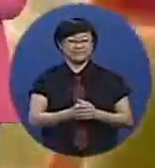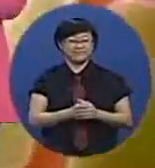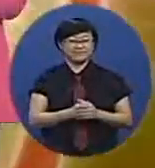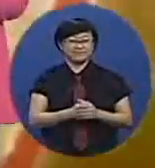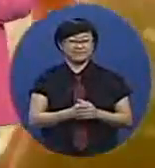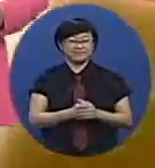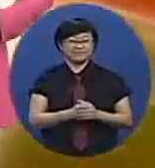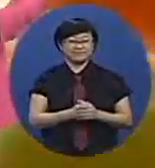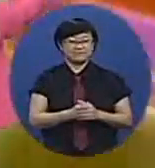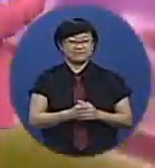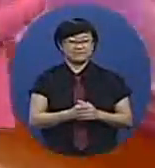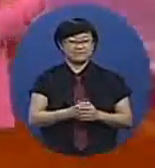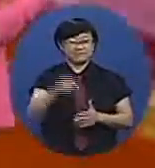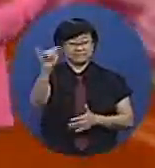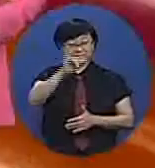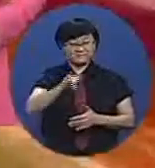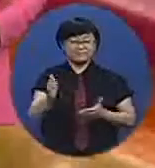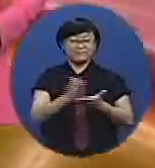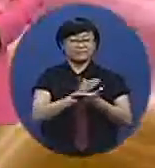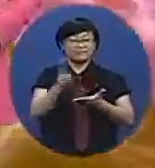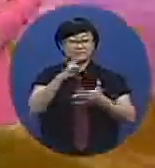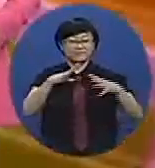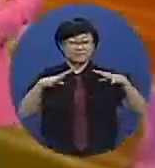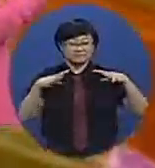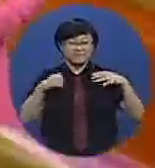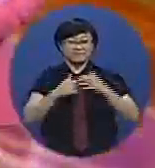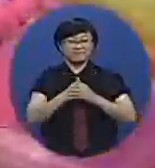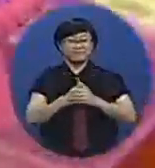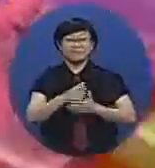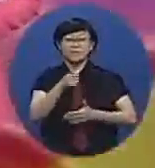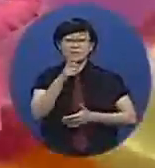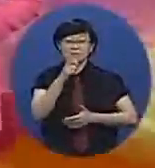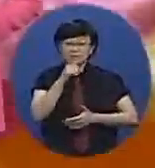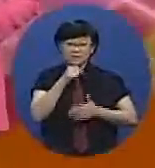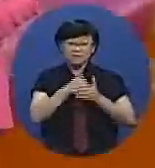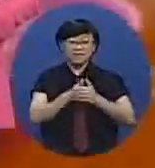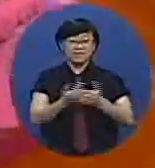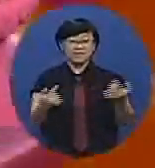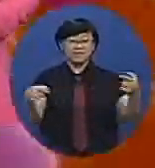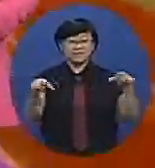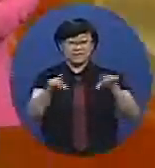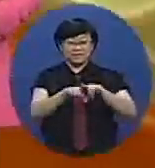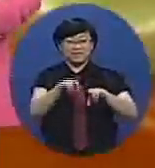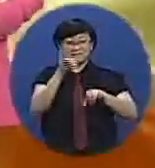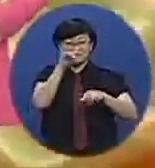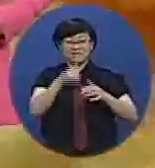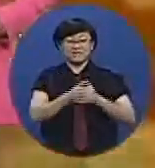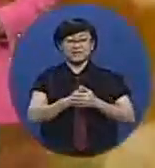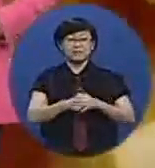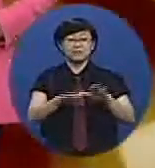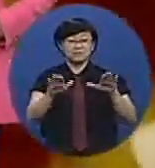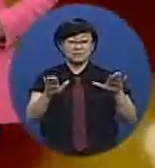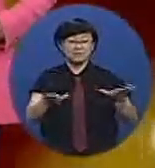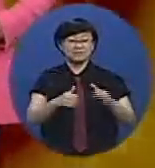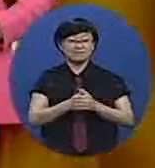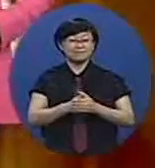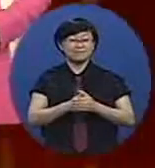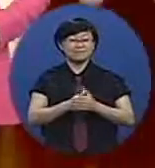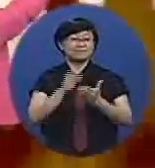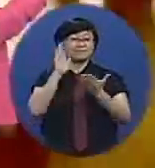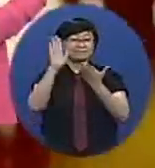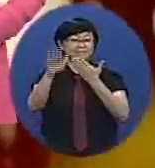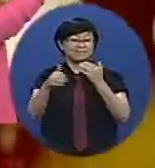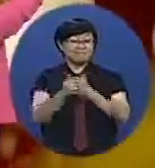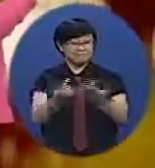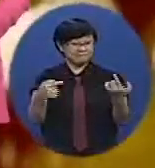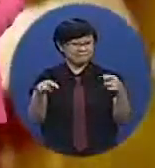네, 전국 나눔 노래 자랑 월요일 함께하고 계십니다. 오늘은 이제 앞으로